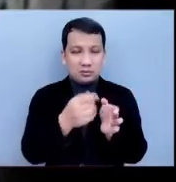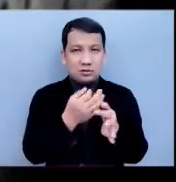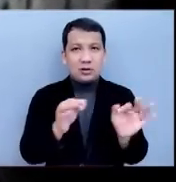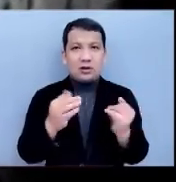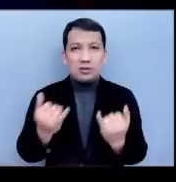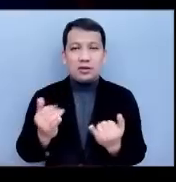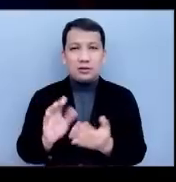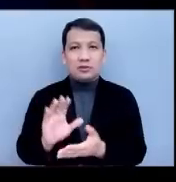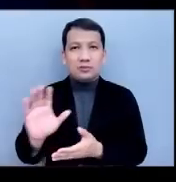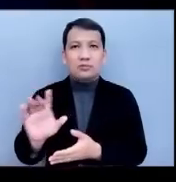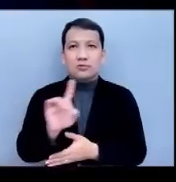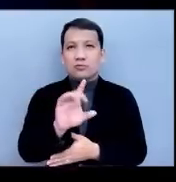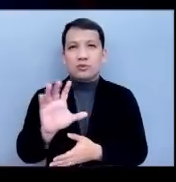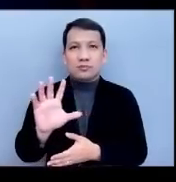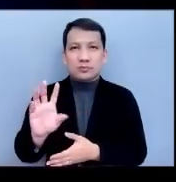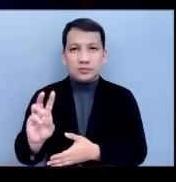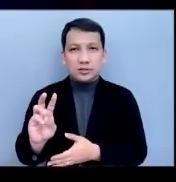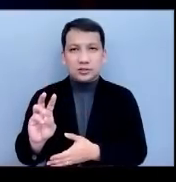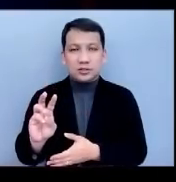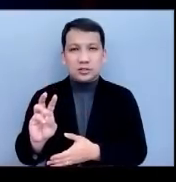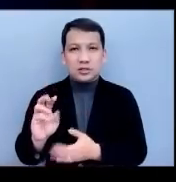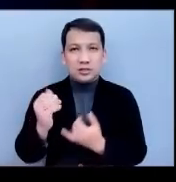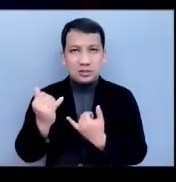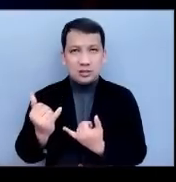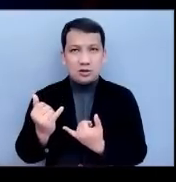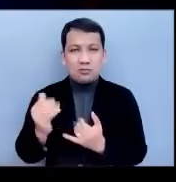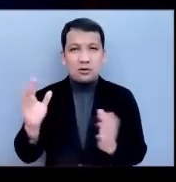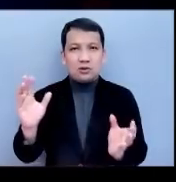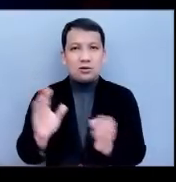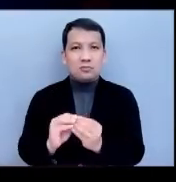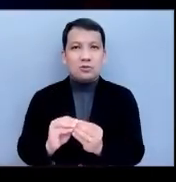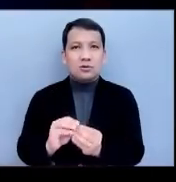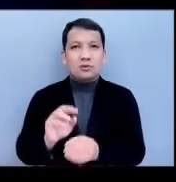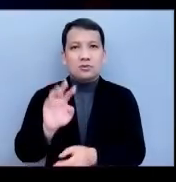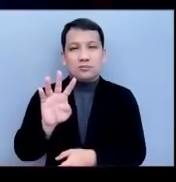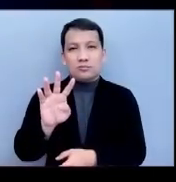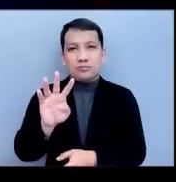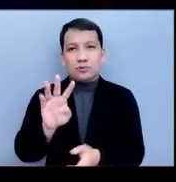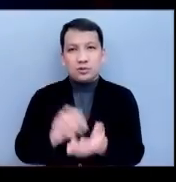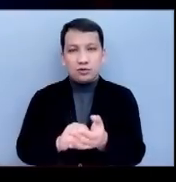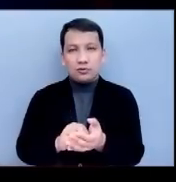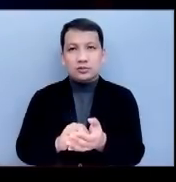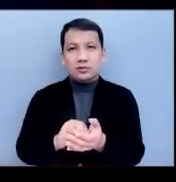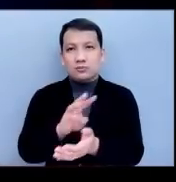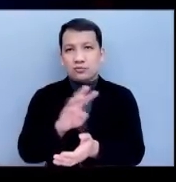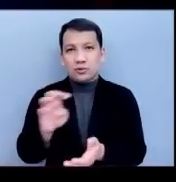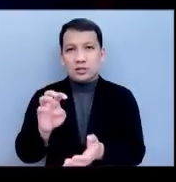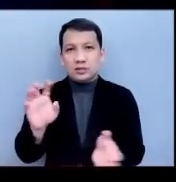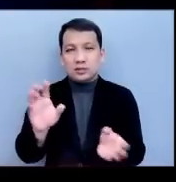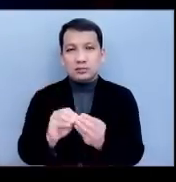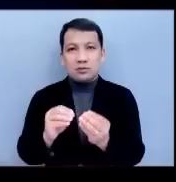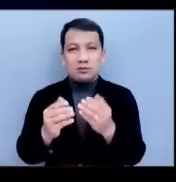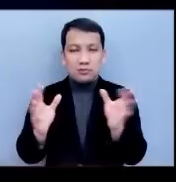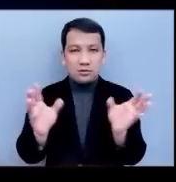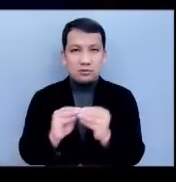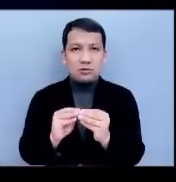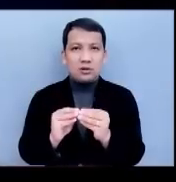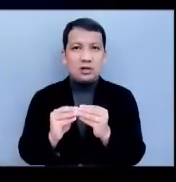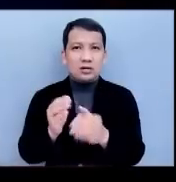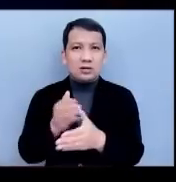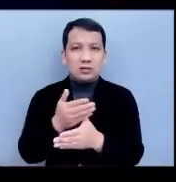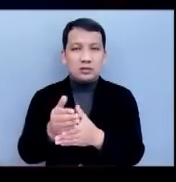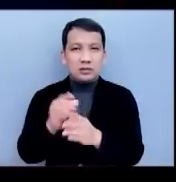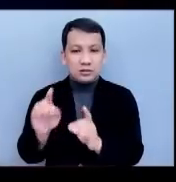ngayon 156 sessions na. Aabot na sa 400,000 piso ang kanilang coverage. Katumbas yan ang standard